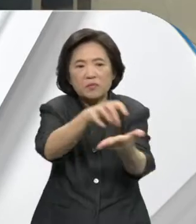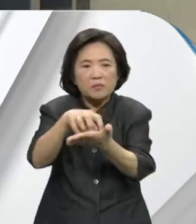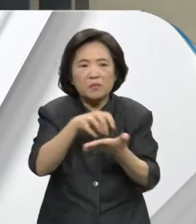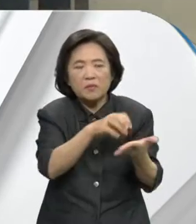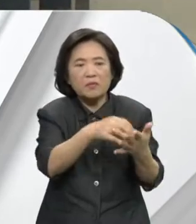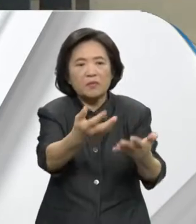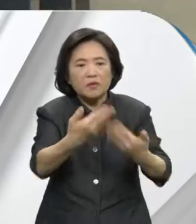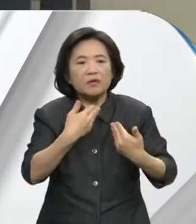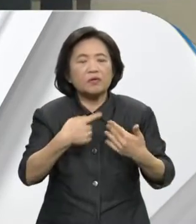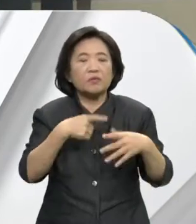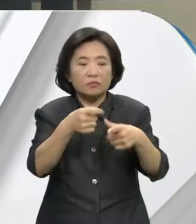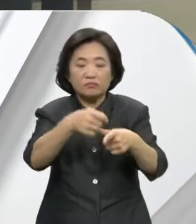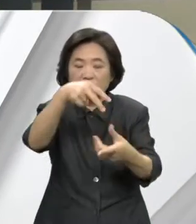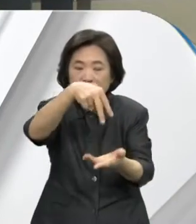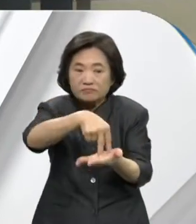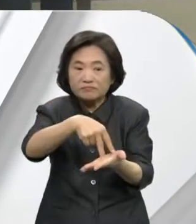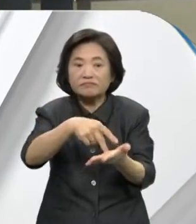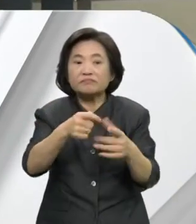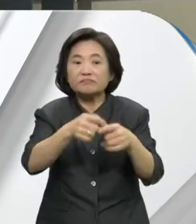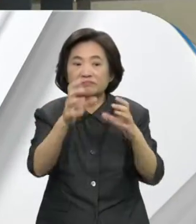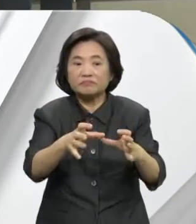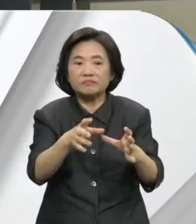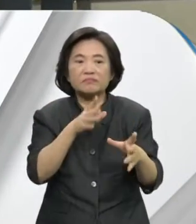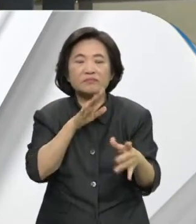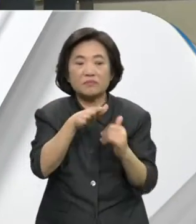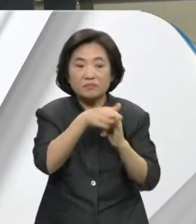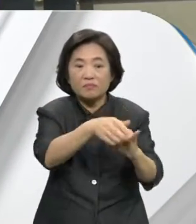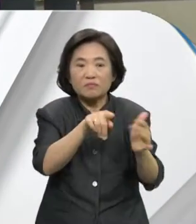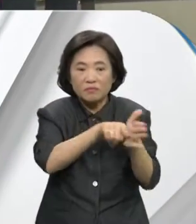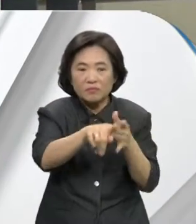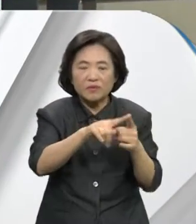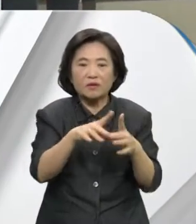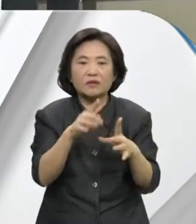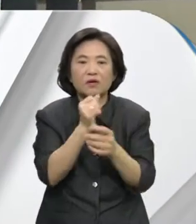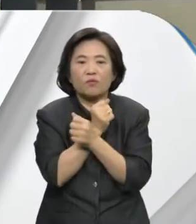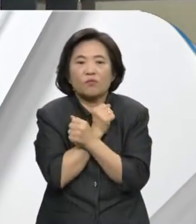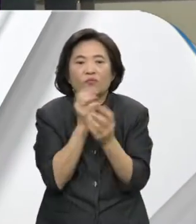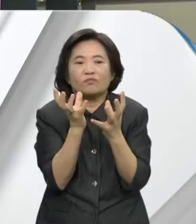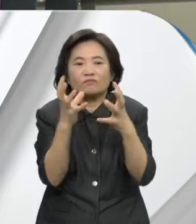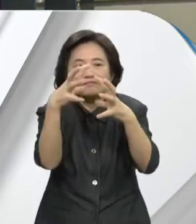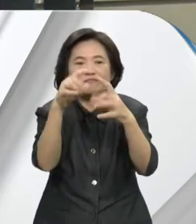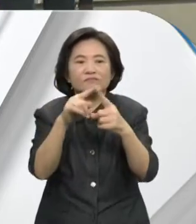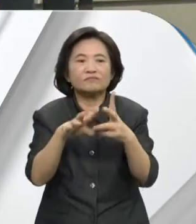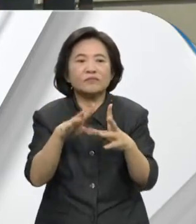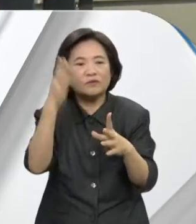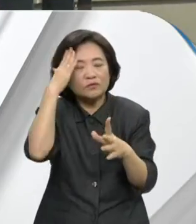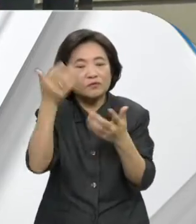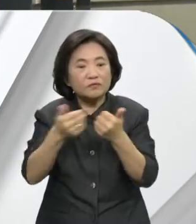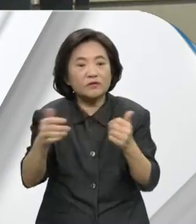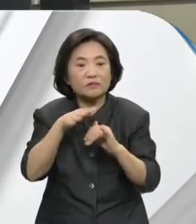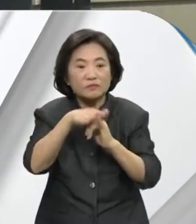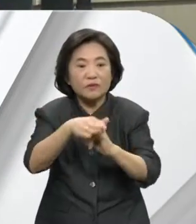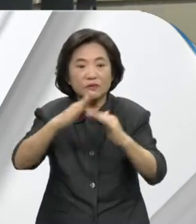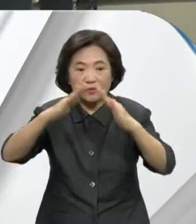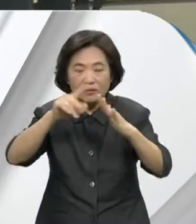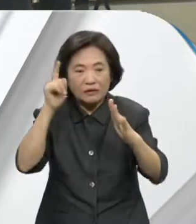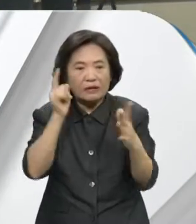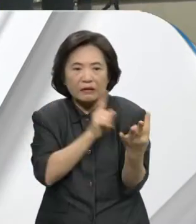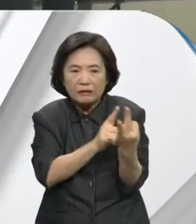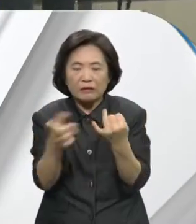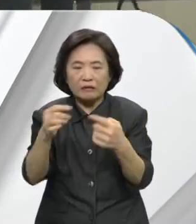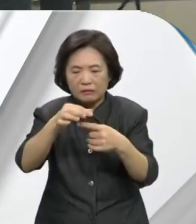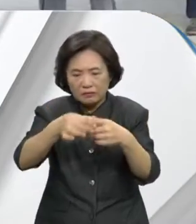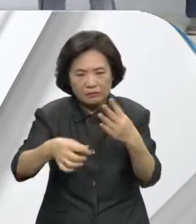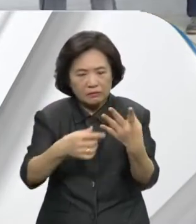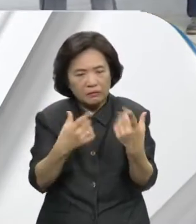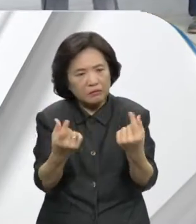就是我们有各个公立的殡葬设施、纳骨塔，还有投粪殡仪馆的殡葬设施，我们都是同样的标准在